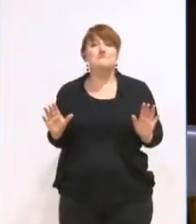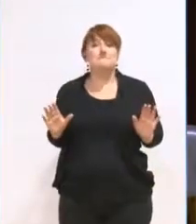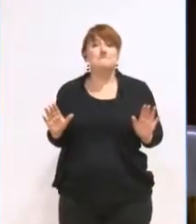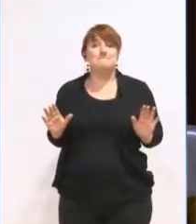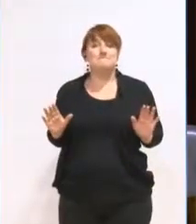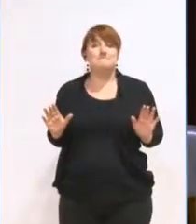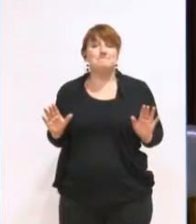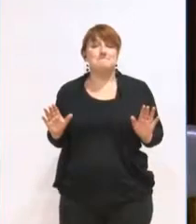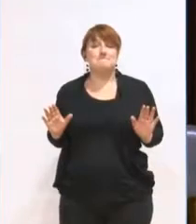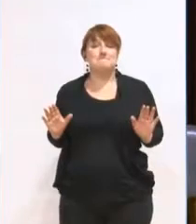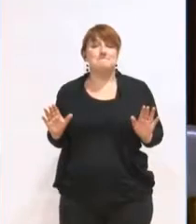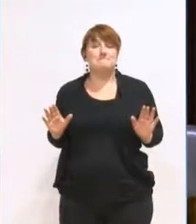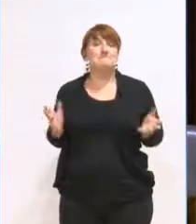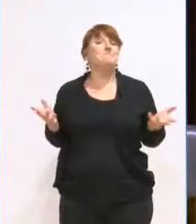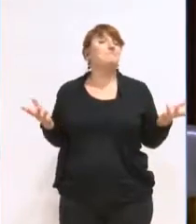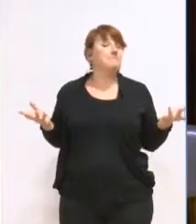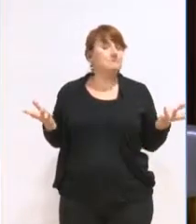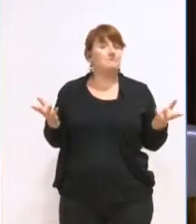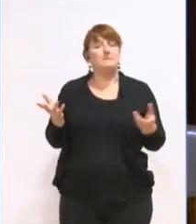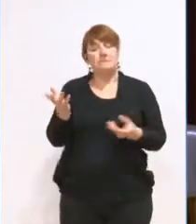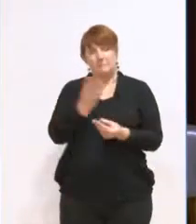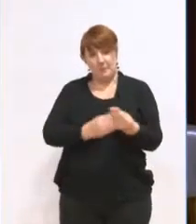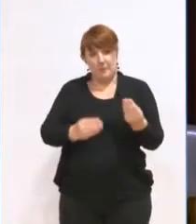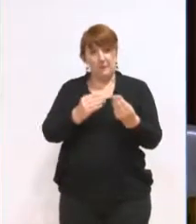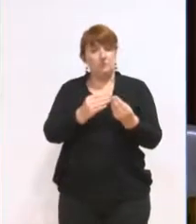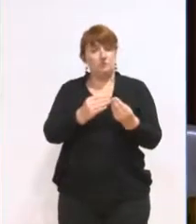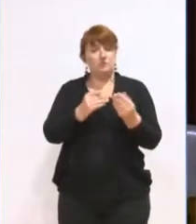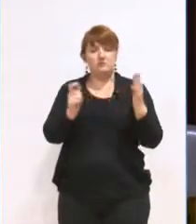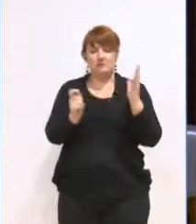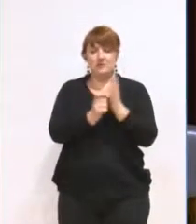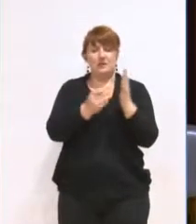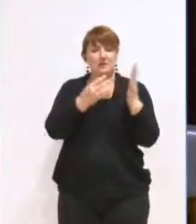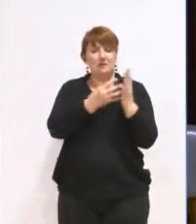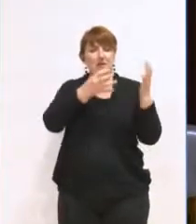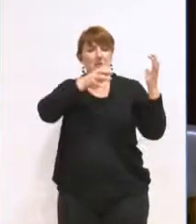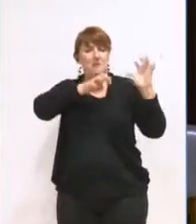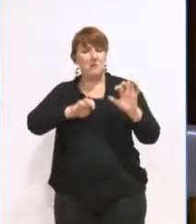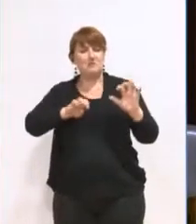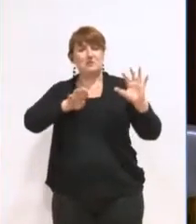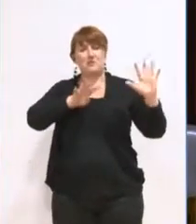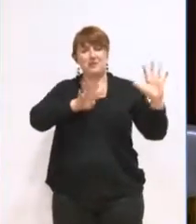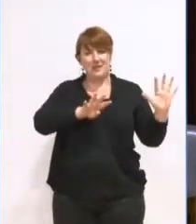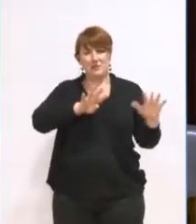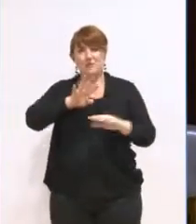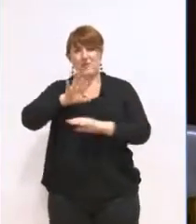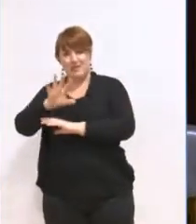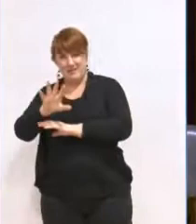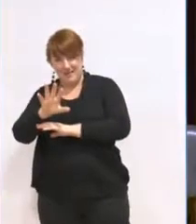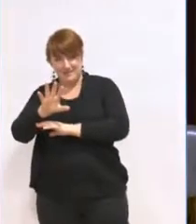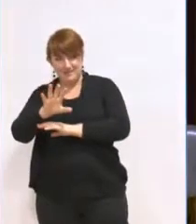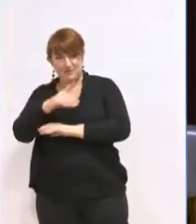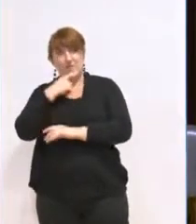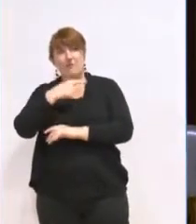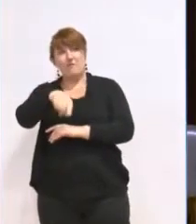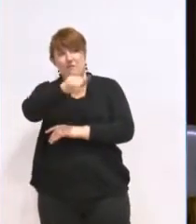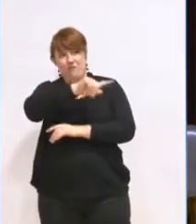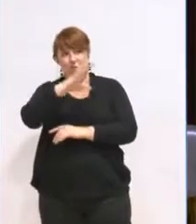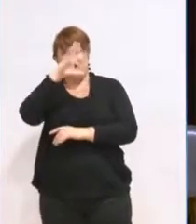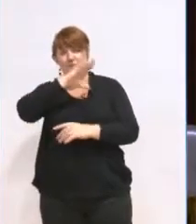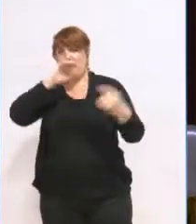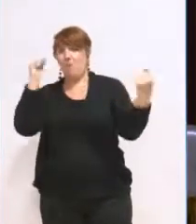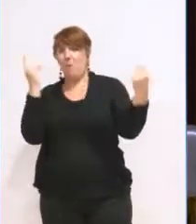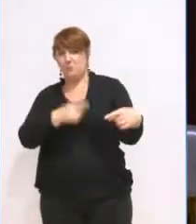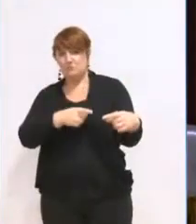de 1995, même pas les années où vous étiez dans l'opposition, à 2014,